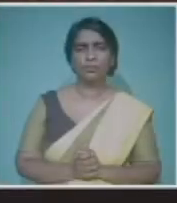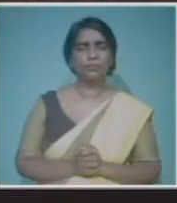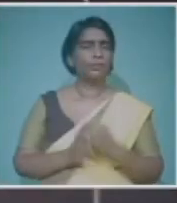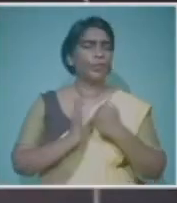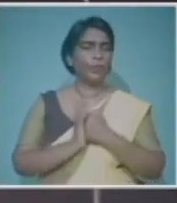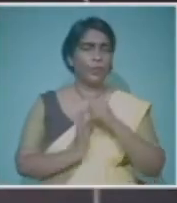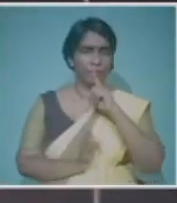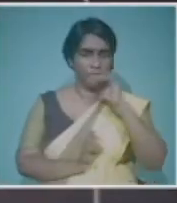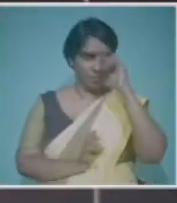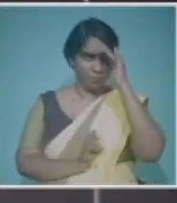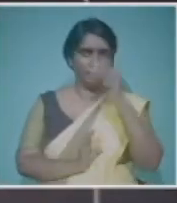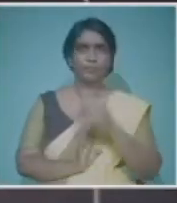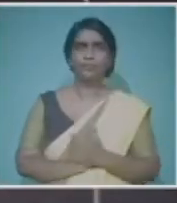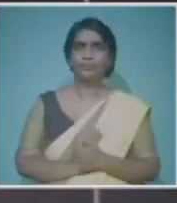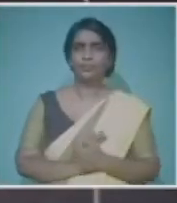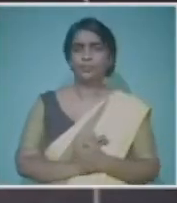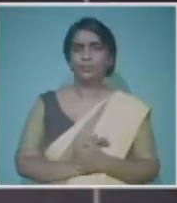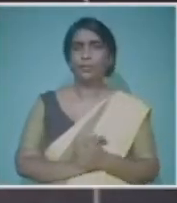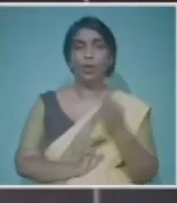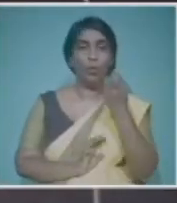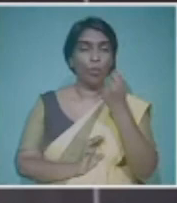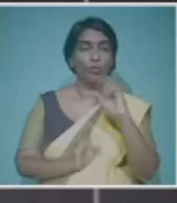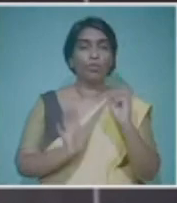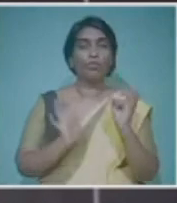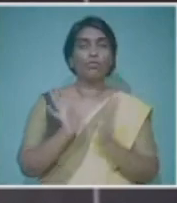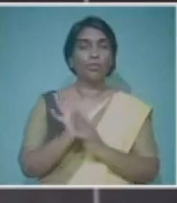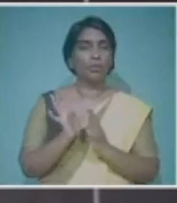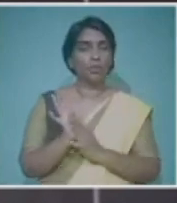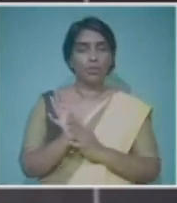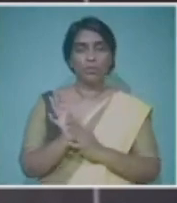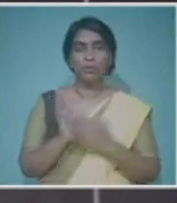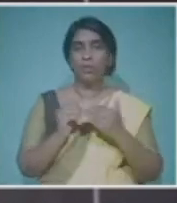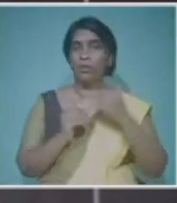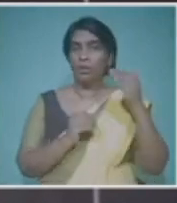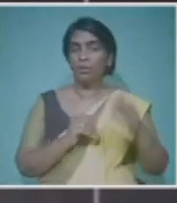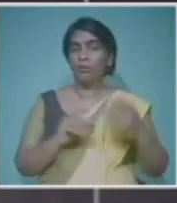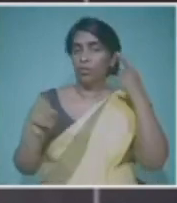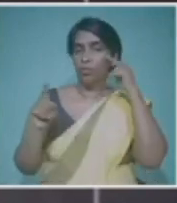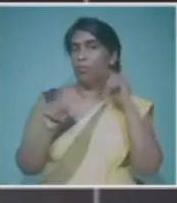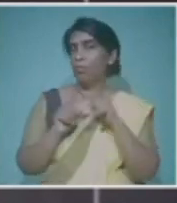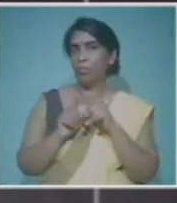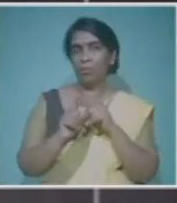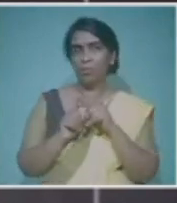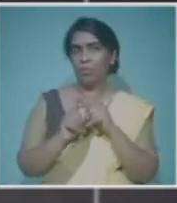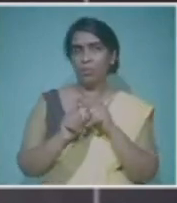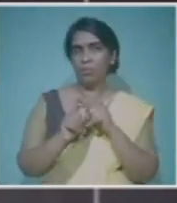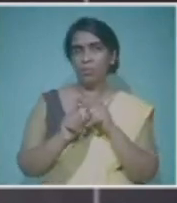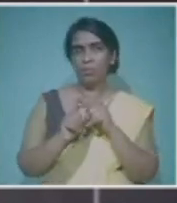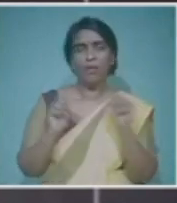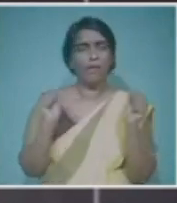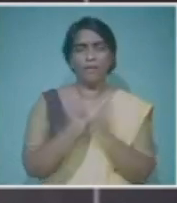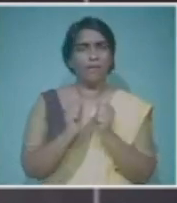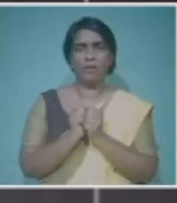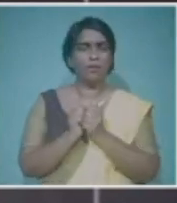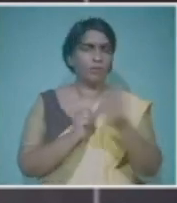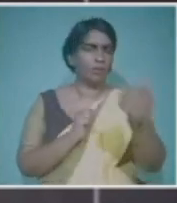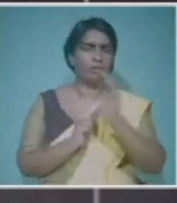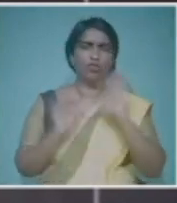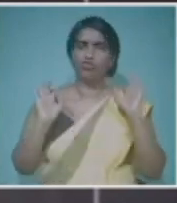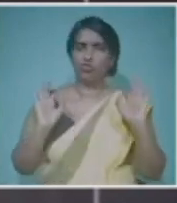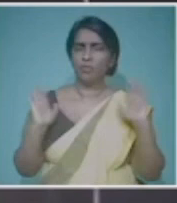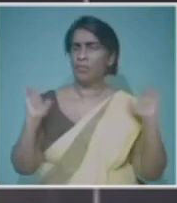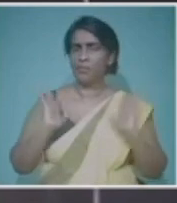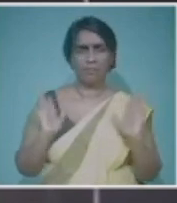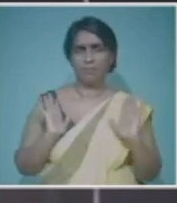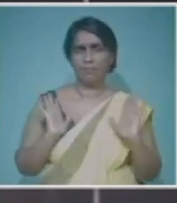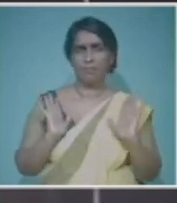කථානායකතුමනි, මුදල් කාර්ක සභාව මෙන්න ඉදිරියට මේ සම්බන්ධයෙන් වැඩපිළිවෙලක් ඉදිරියට ගෙනියන්න සූදානම්